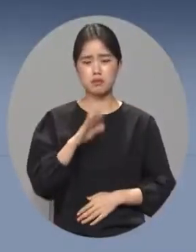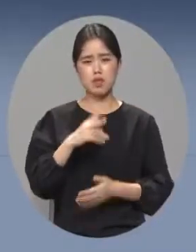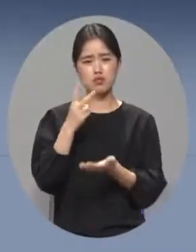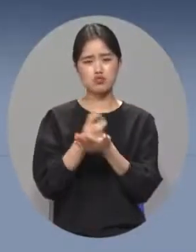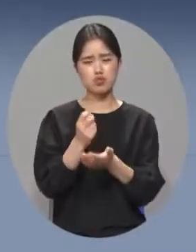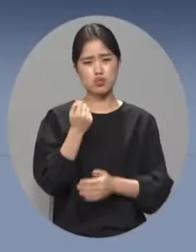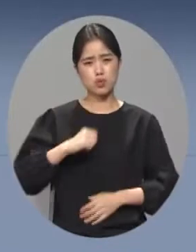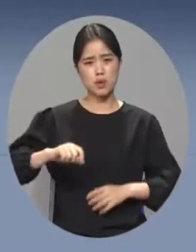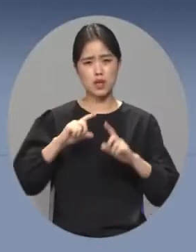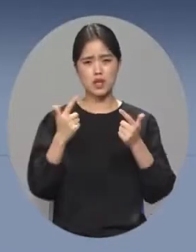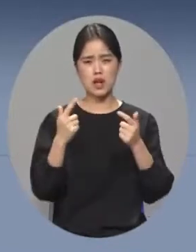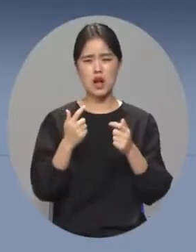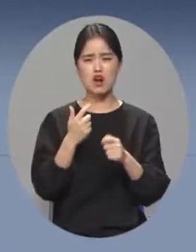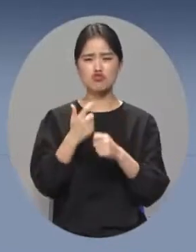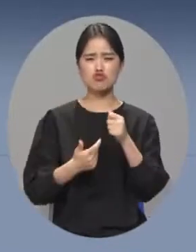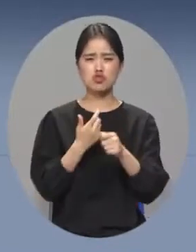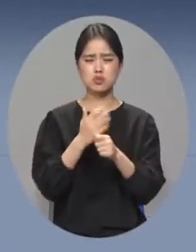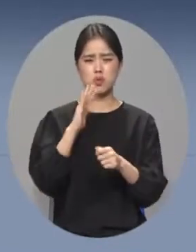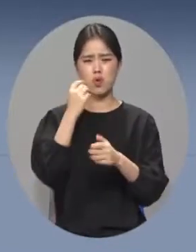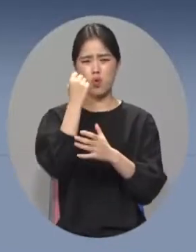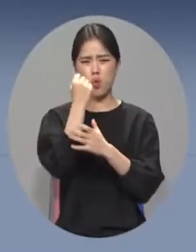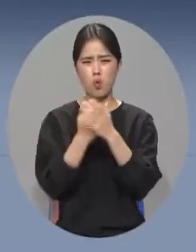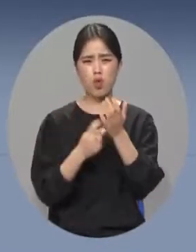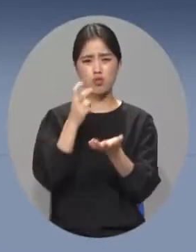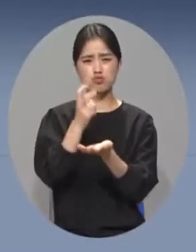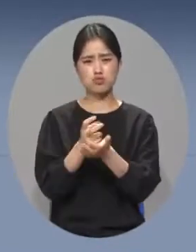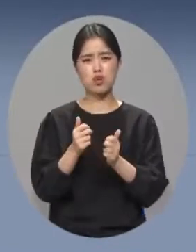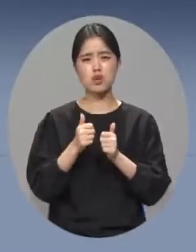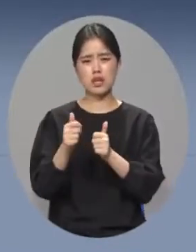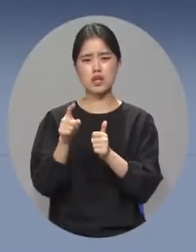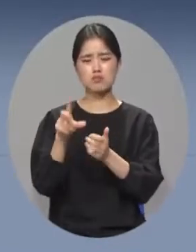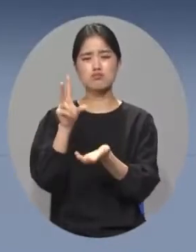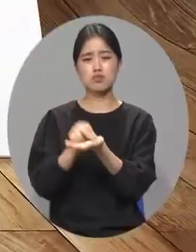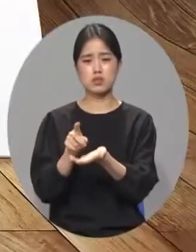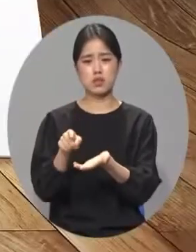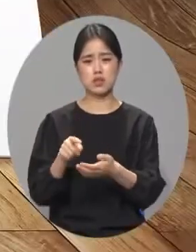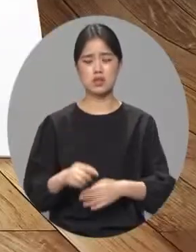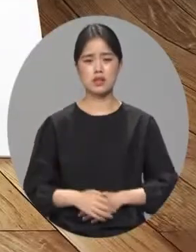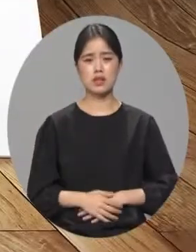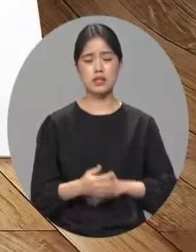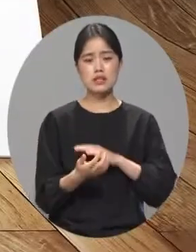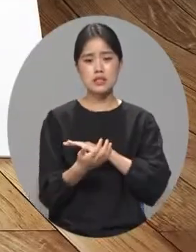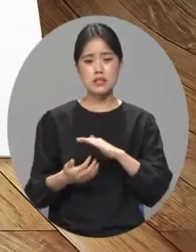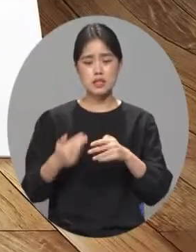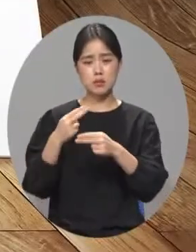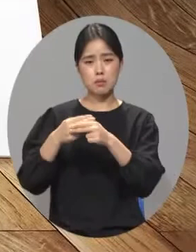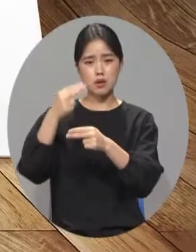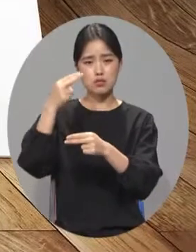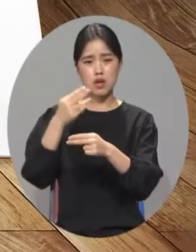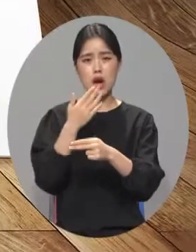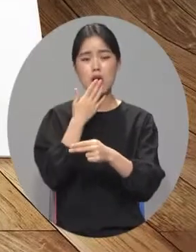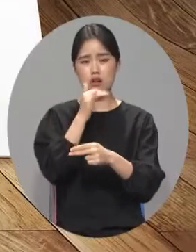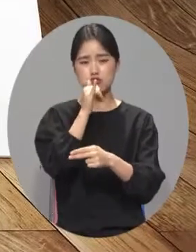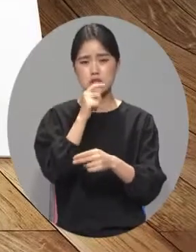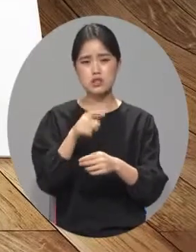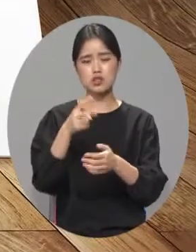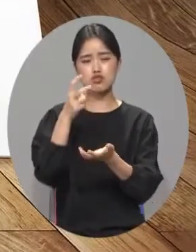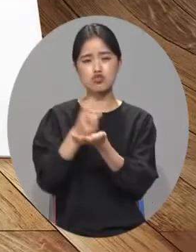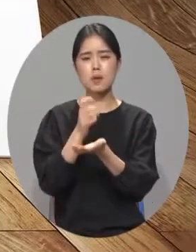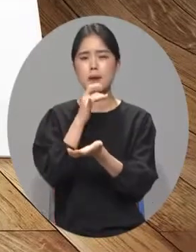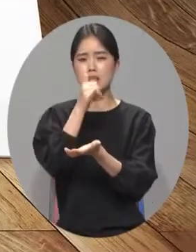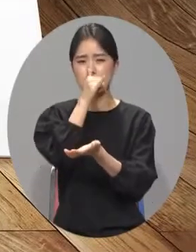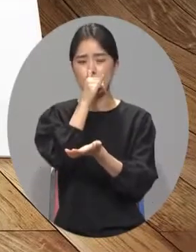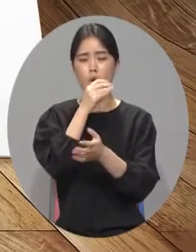아니라 60년 된 낡은 규정을 따를 수밖에 없는 게 문제라는 겁니다. 사전 방류 역시 할 수 있다는 규정만 있을